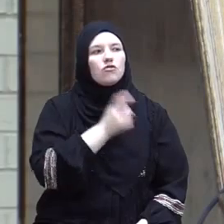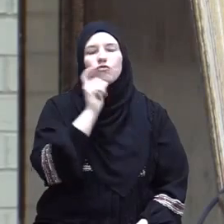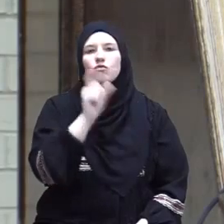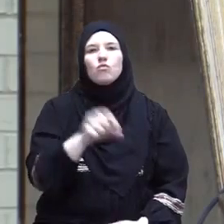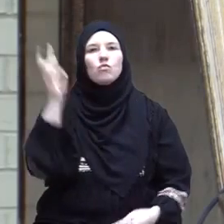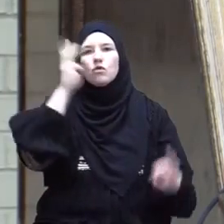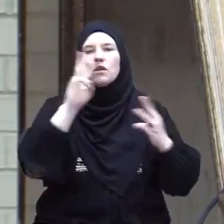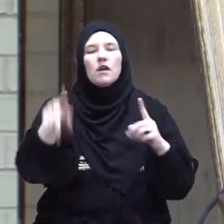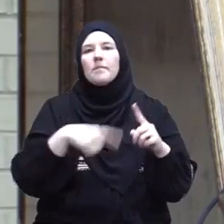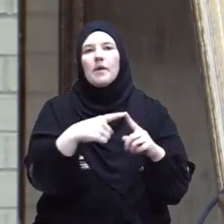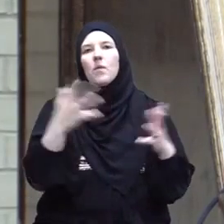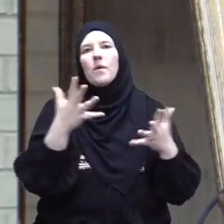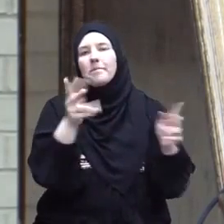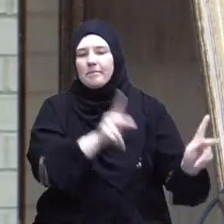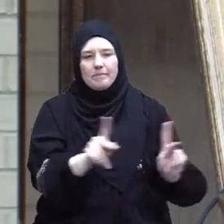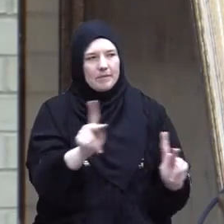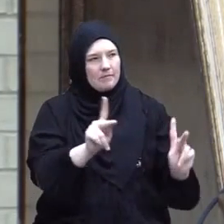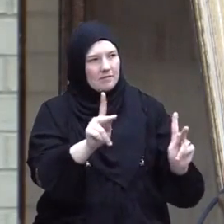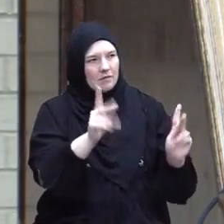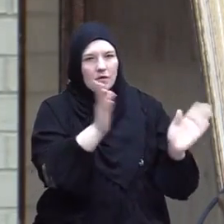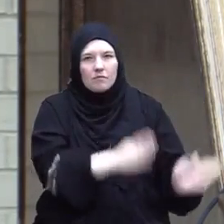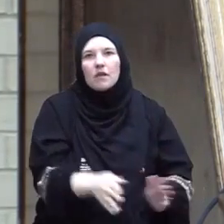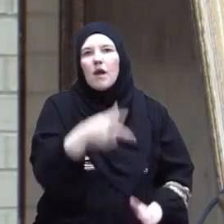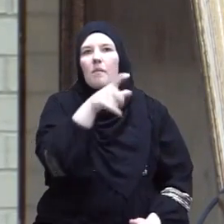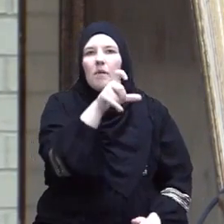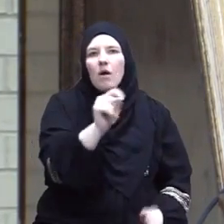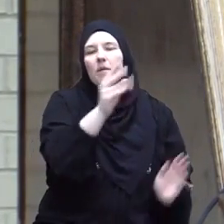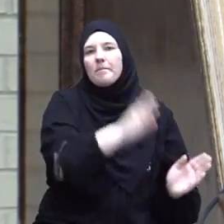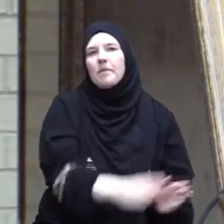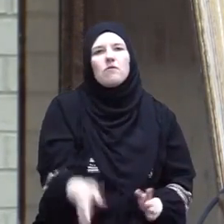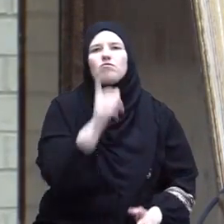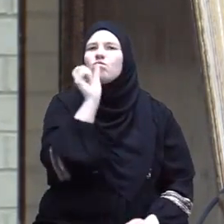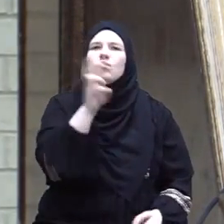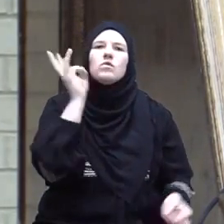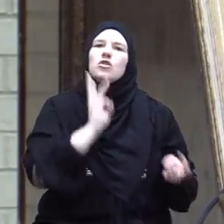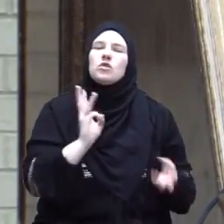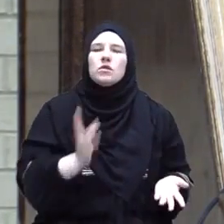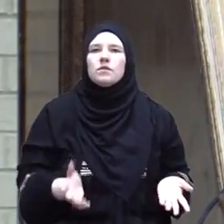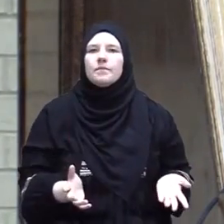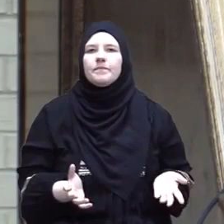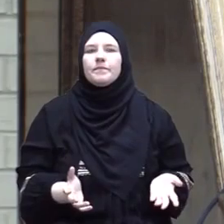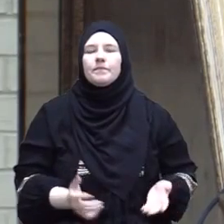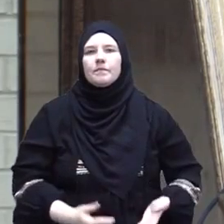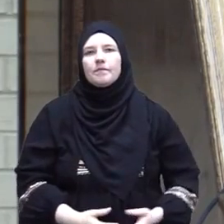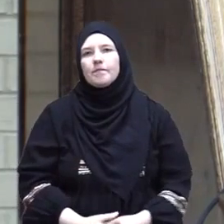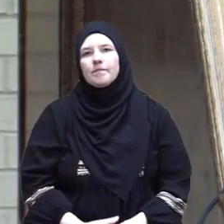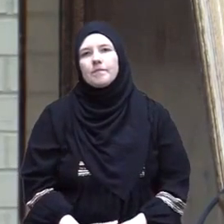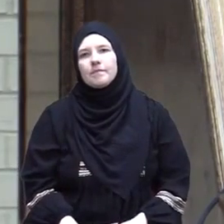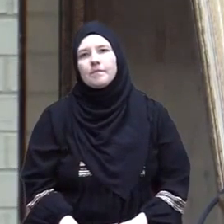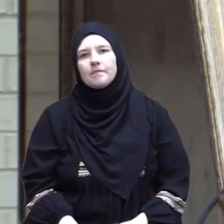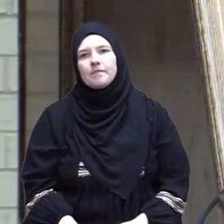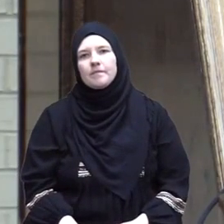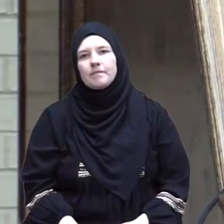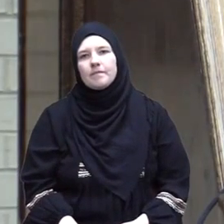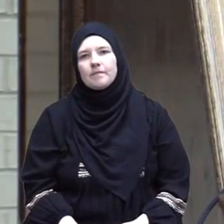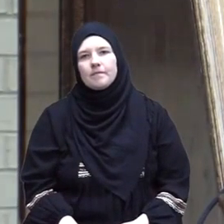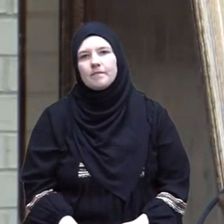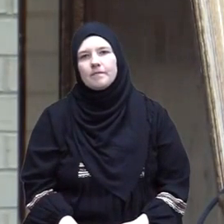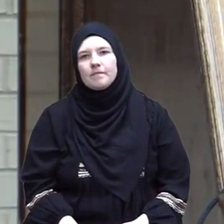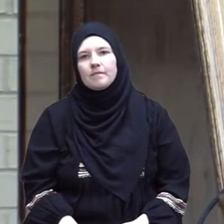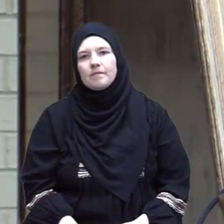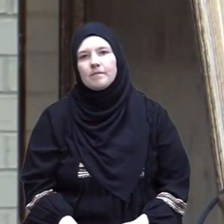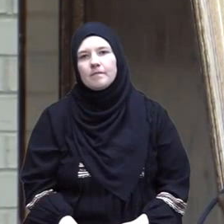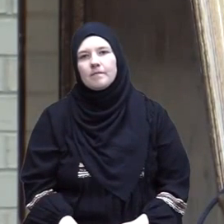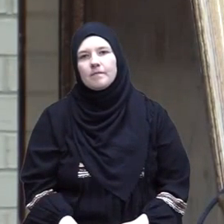worry about what people plot in secret. He says, إِنَّهُمْ يَكِيدُونَ كَيْدًا وَأَكِيدُ